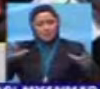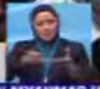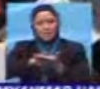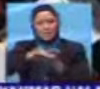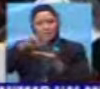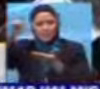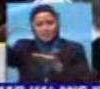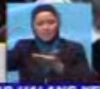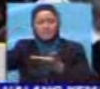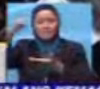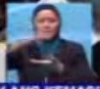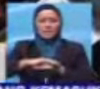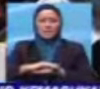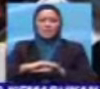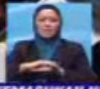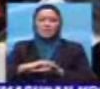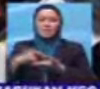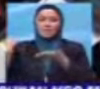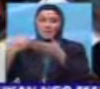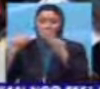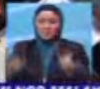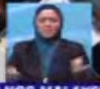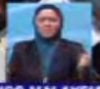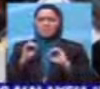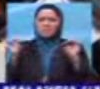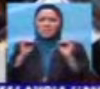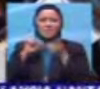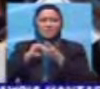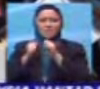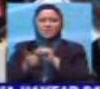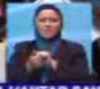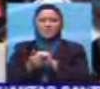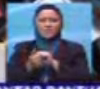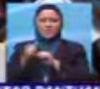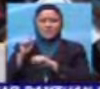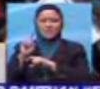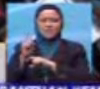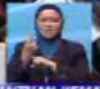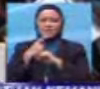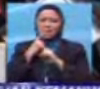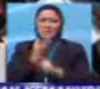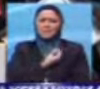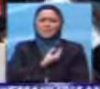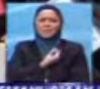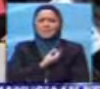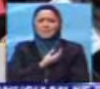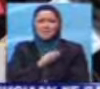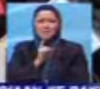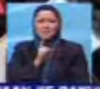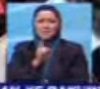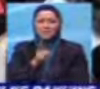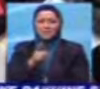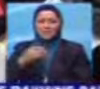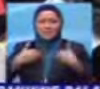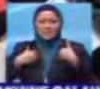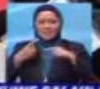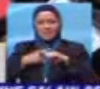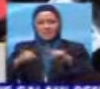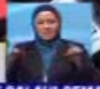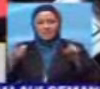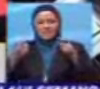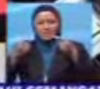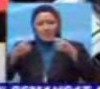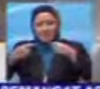masalah. Cuma macam cakap gemetar tu kan, ada. Tapi saya try lah,